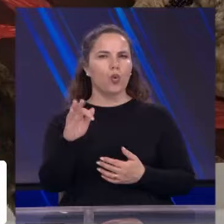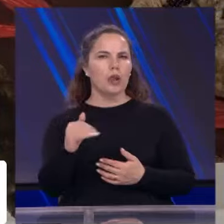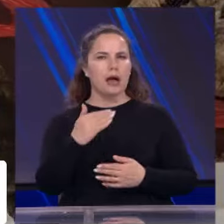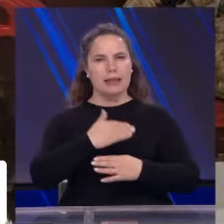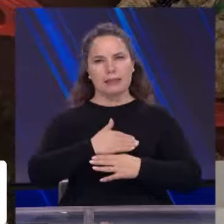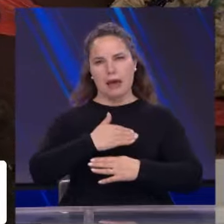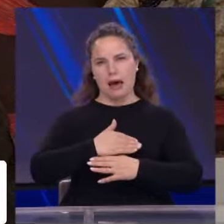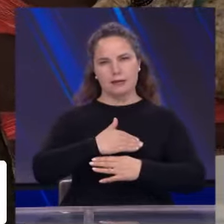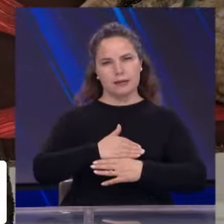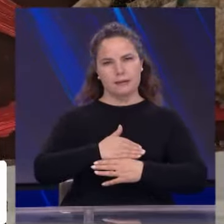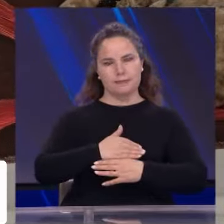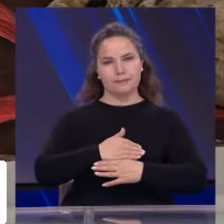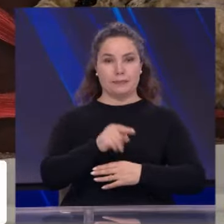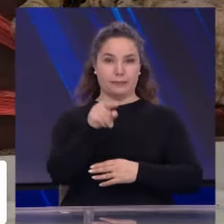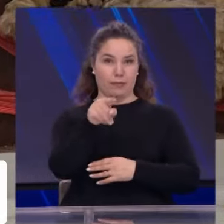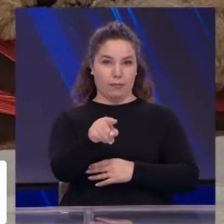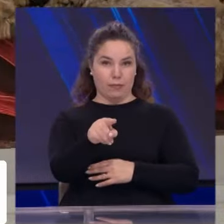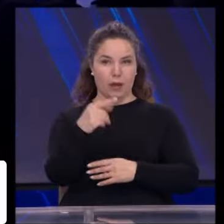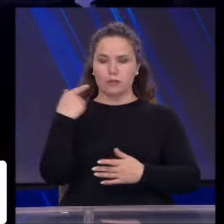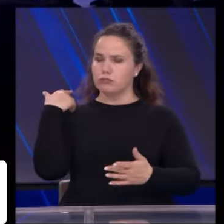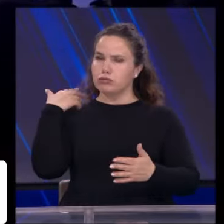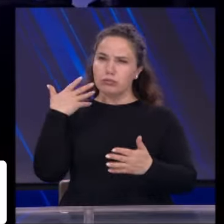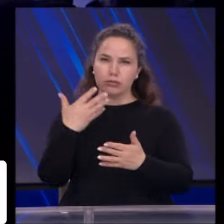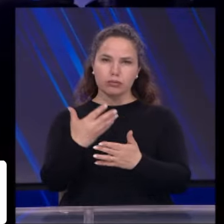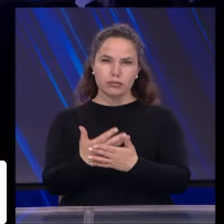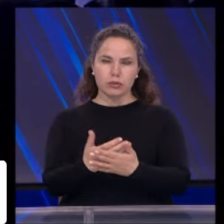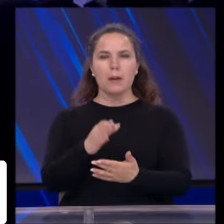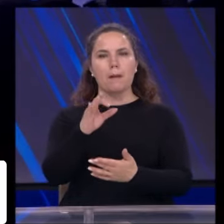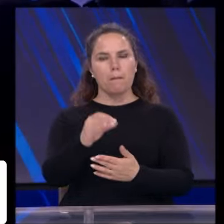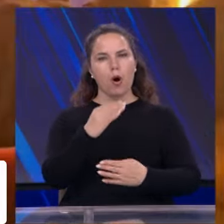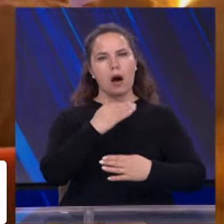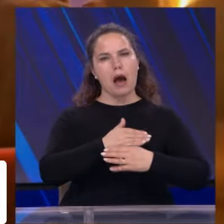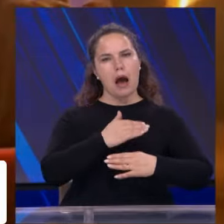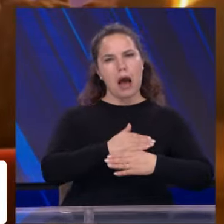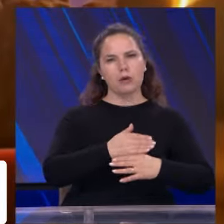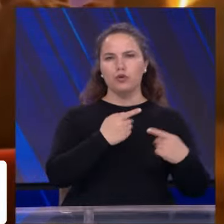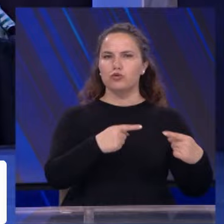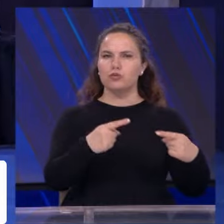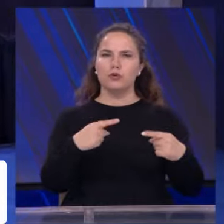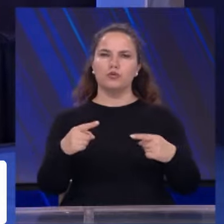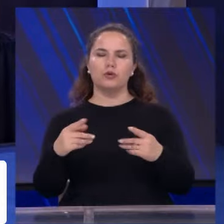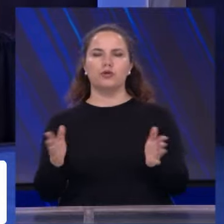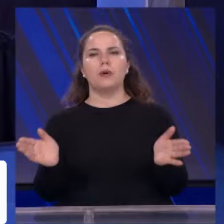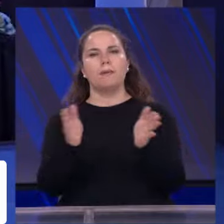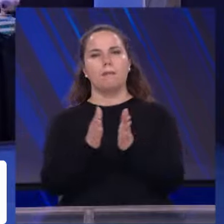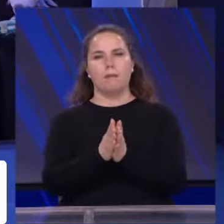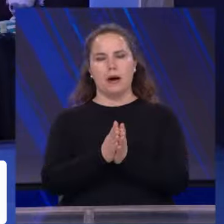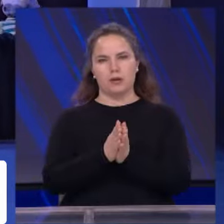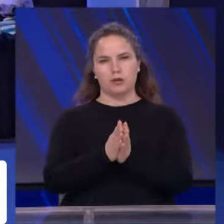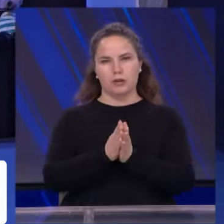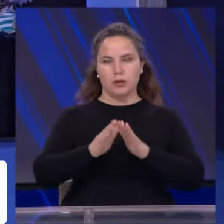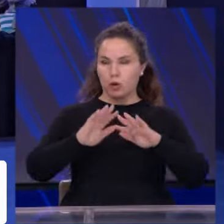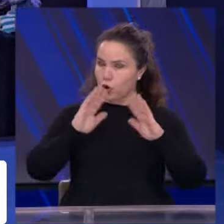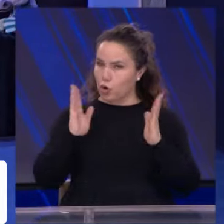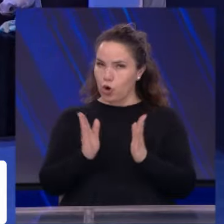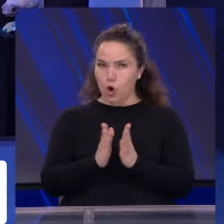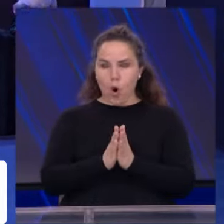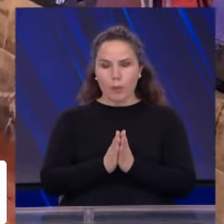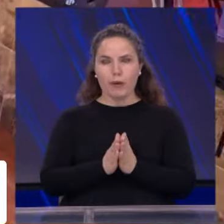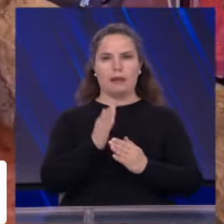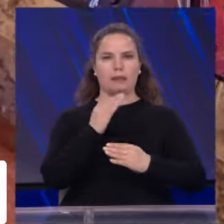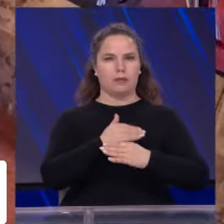vegjel. Shfaqje të cilat gjatë gjithë këtyre viteve janë realizuar nga aktor amator dhe profesionist të cilat të gjitha premierat i kanë realizuar